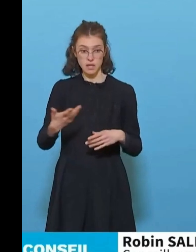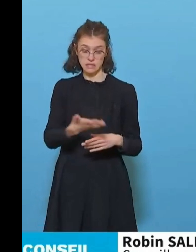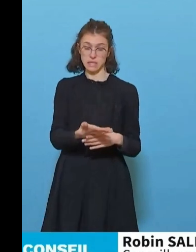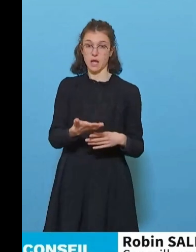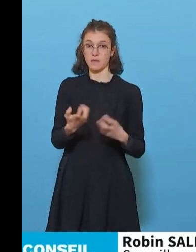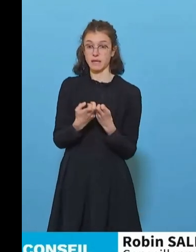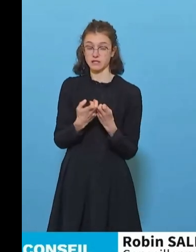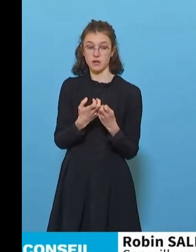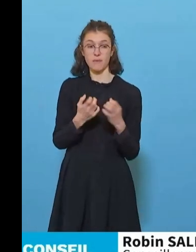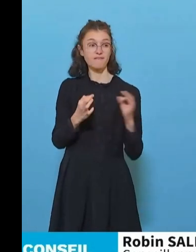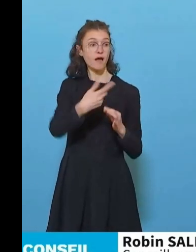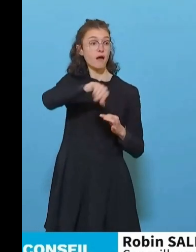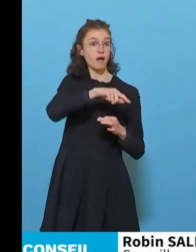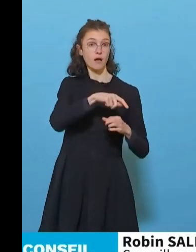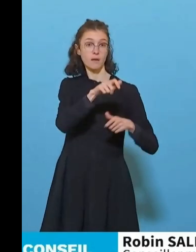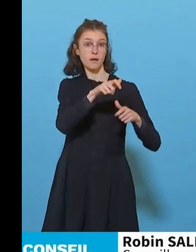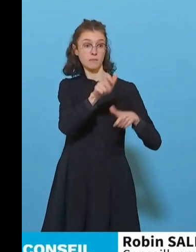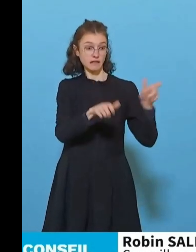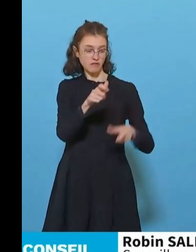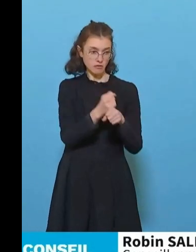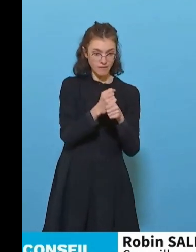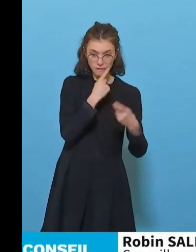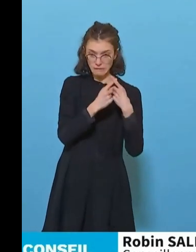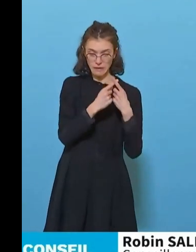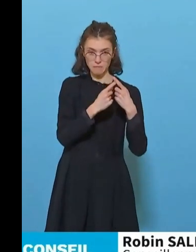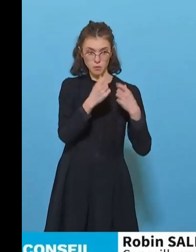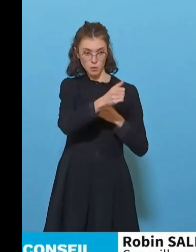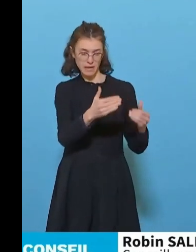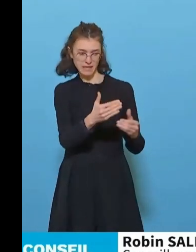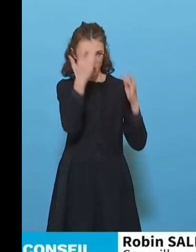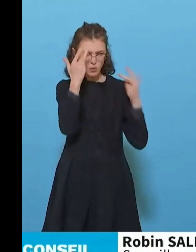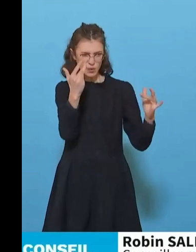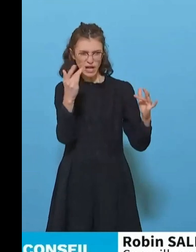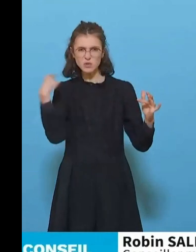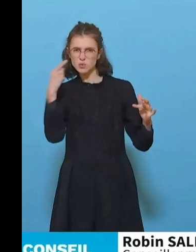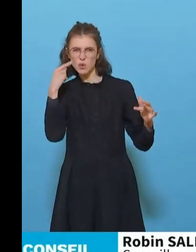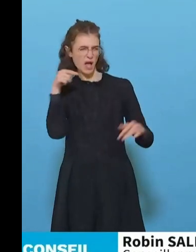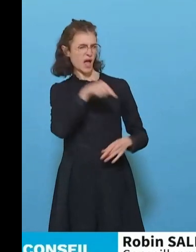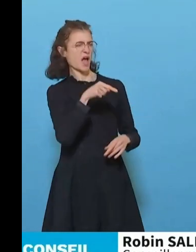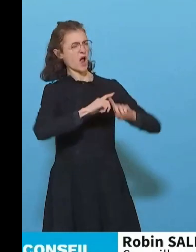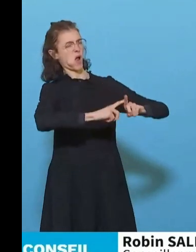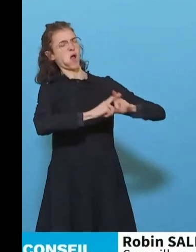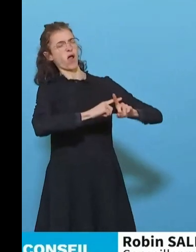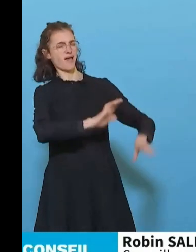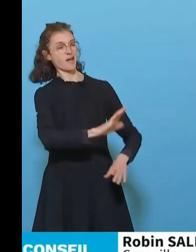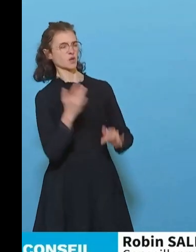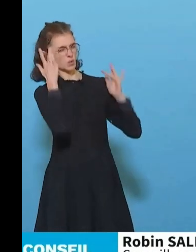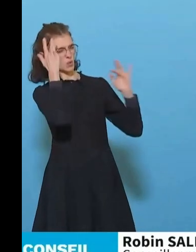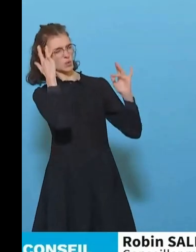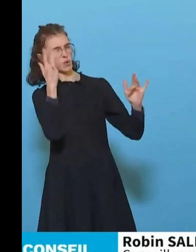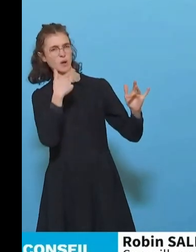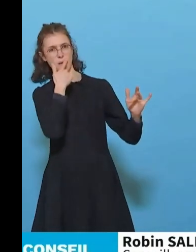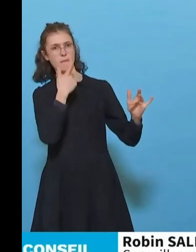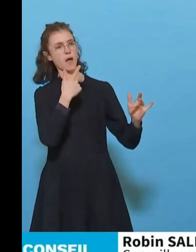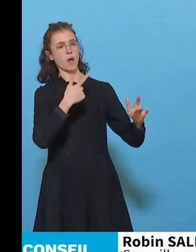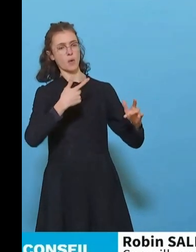du monde culturel? Pourquoi faire de la culture sa cible principale, alors que Nantes est là, justement, pour nous rappeler combien la présence